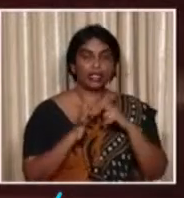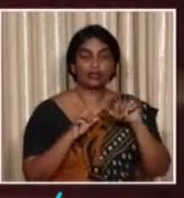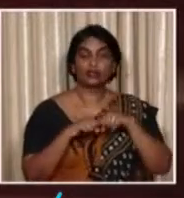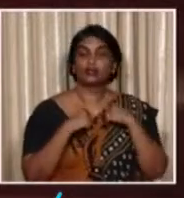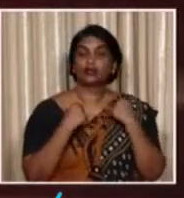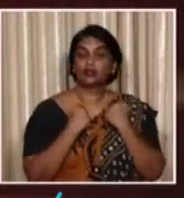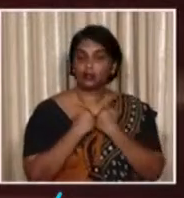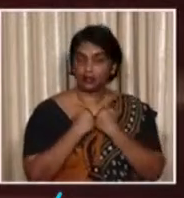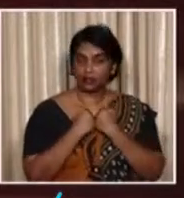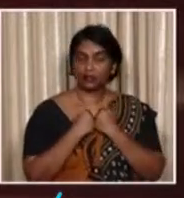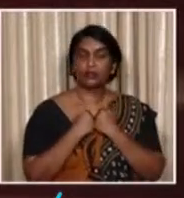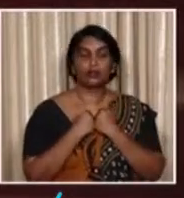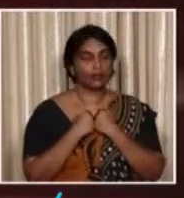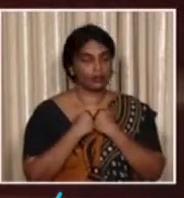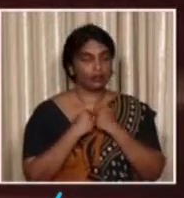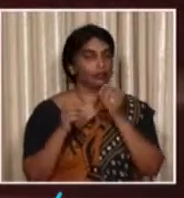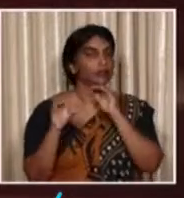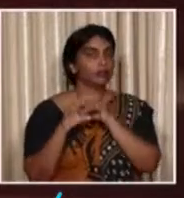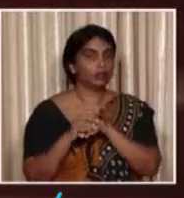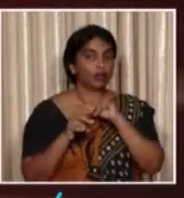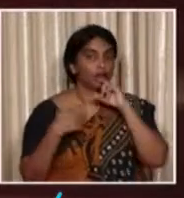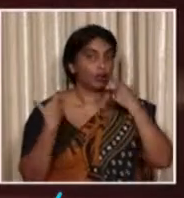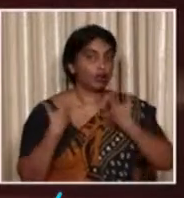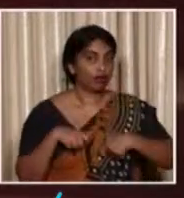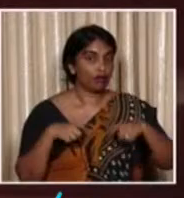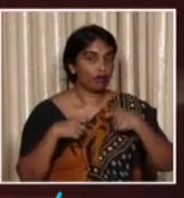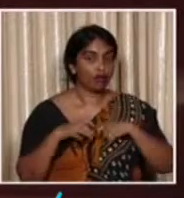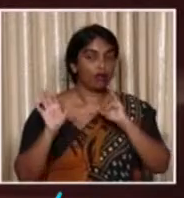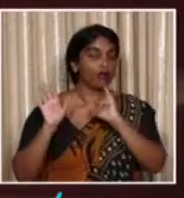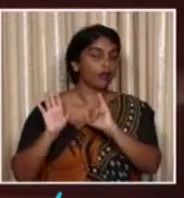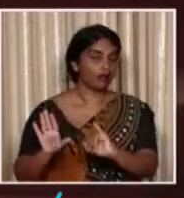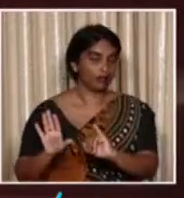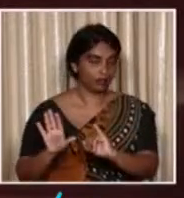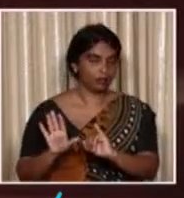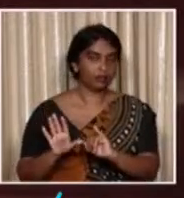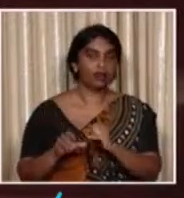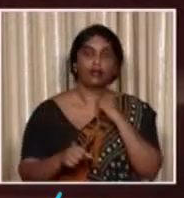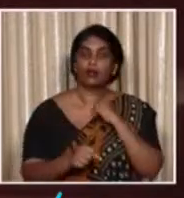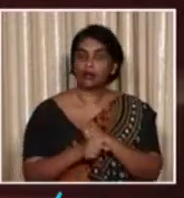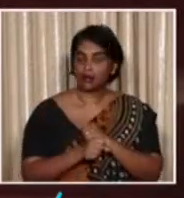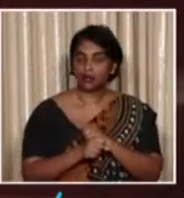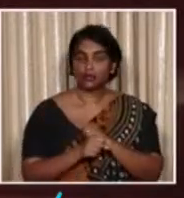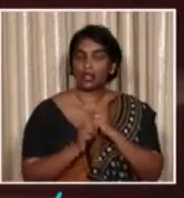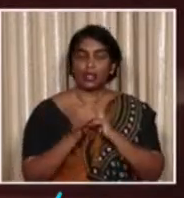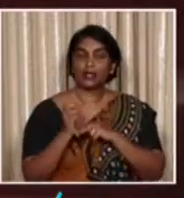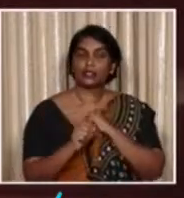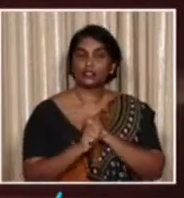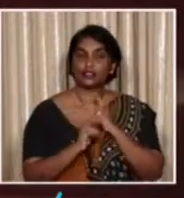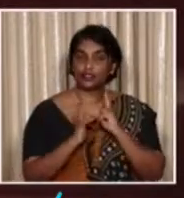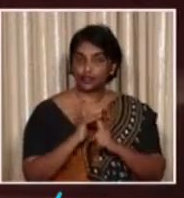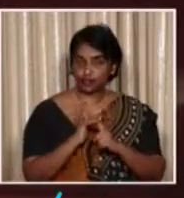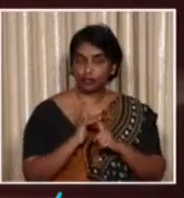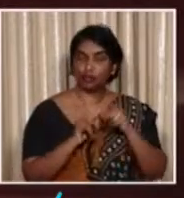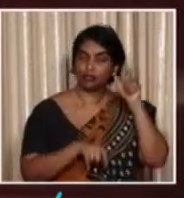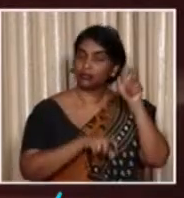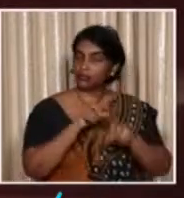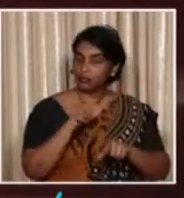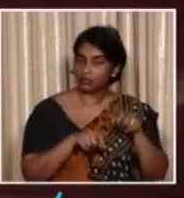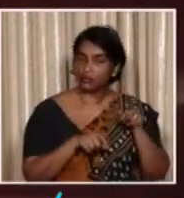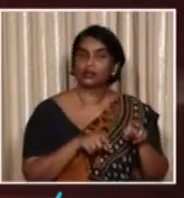සමාගම PNI ක්ලබ් නියෝජනය කරන නීතිඥවරු 6 දෙනෙකු රාජ්‍ය නවන සංවිධානවල නියෝජිතයන්